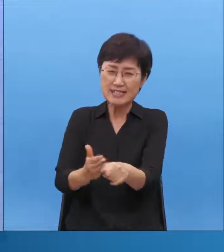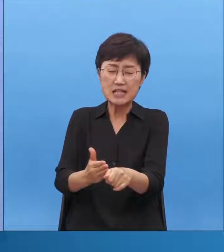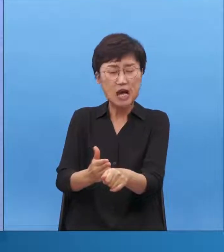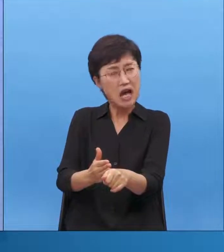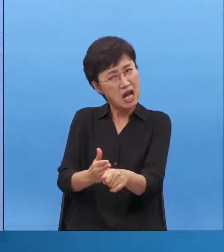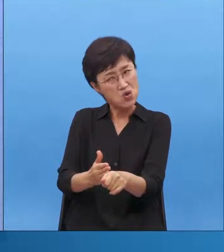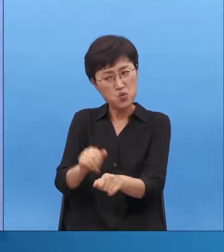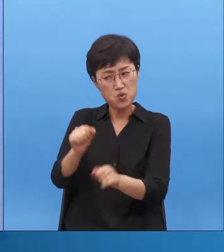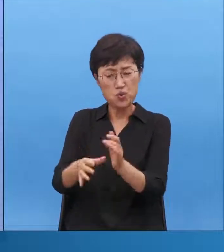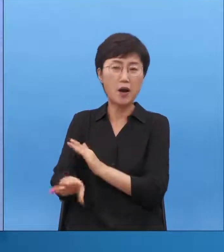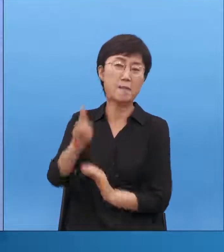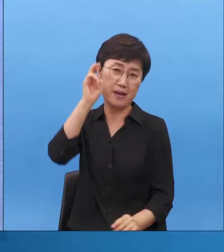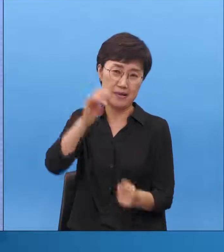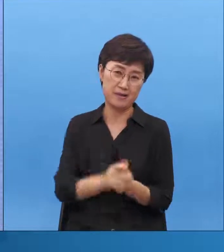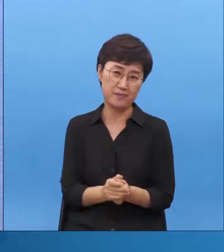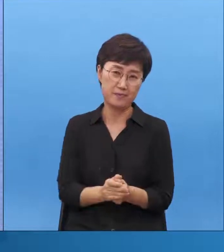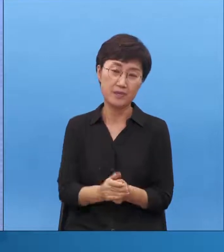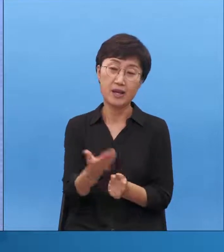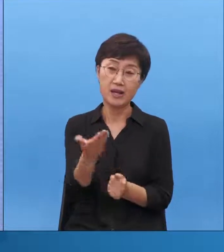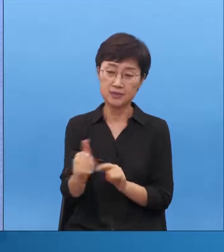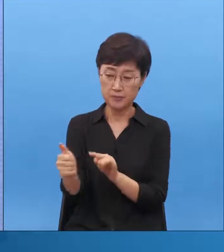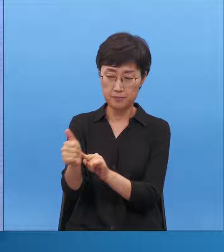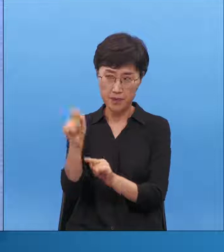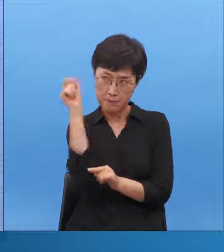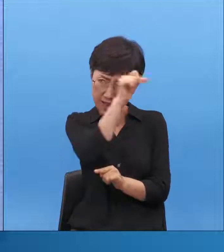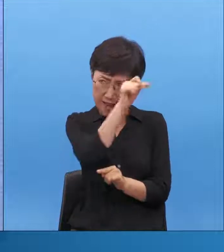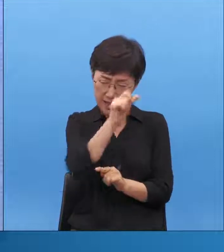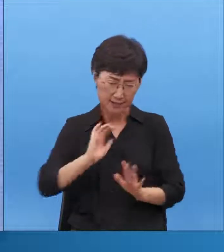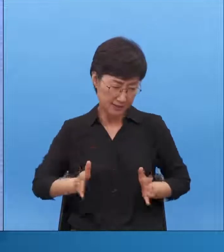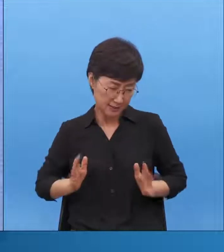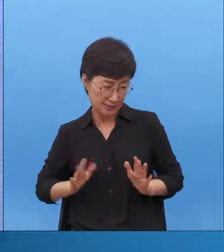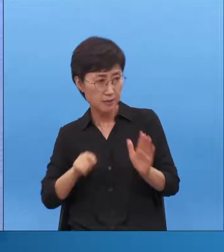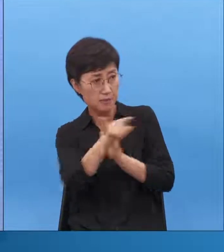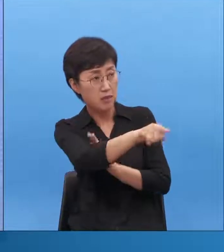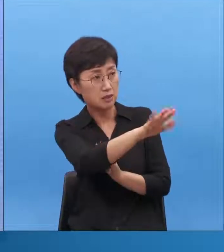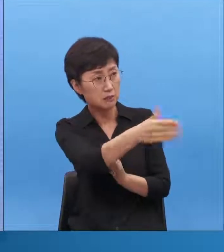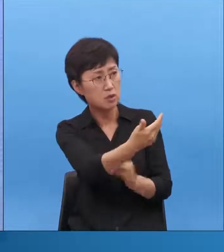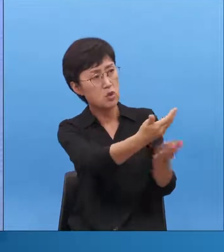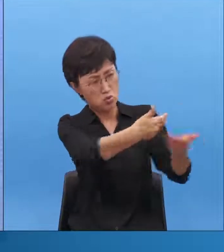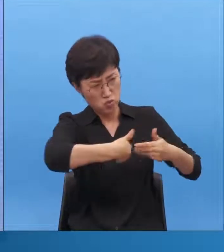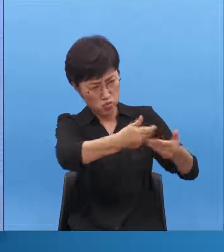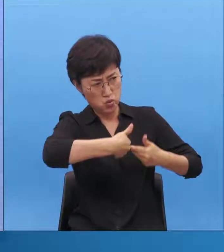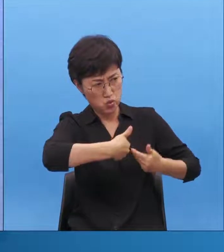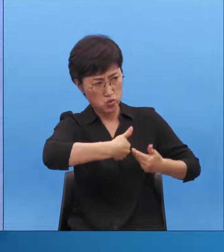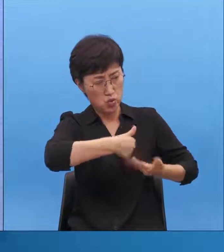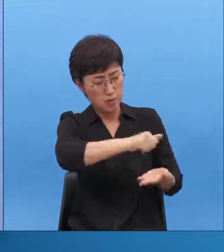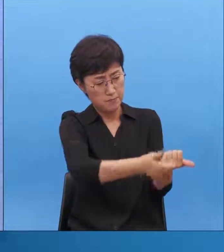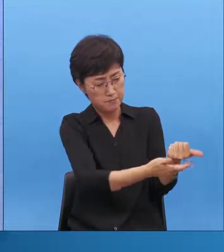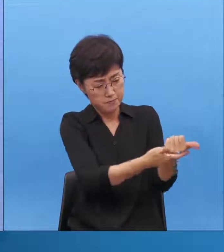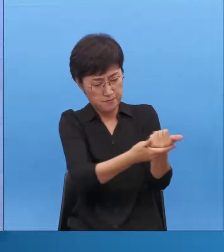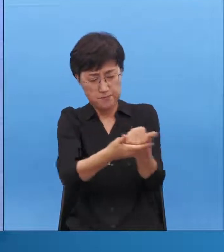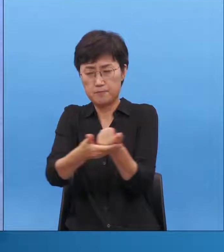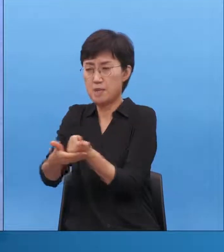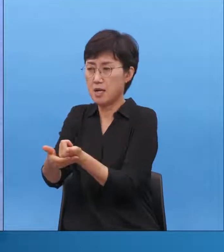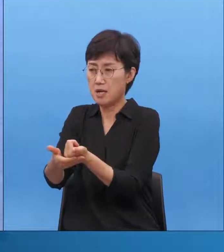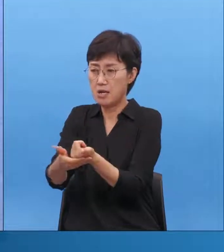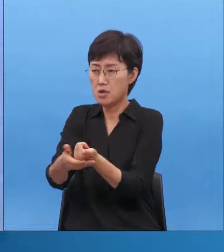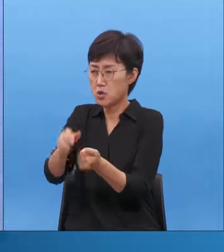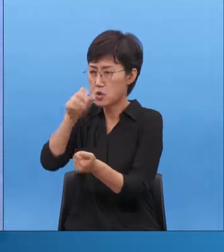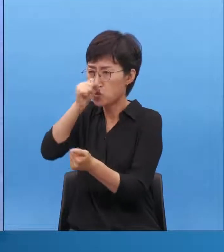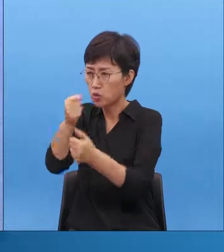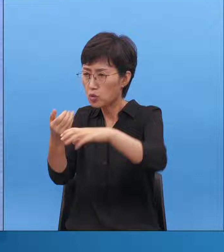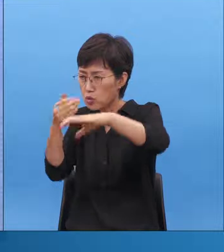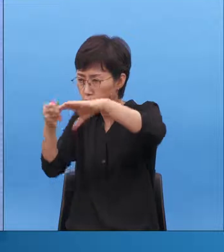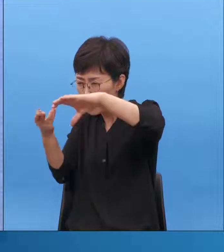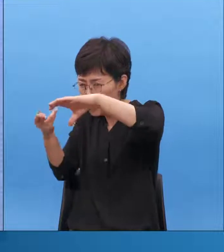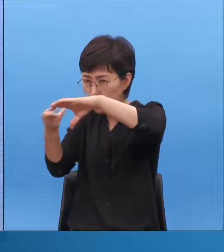that are 아리마대 sinners. 요셉이 가서 시체를 달라고 해서요. 가장 부유한 데다 가져갈 겁니다. But yet Joseph of Arimathea, he takes the corpse of the body and